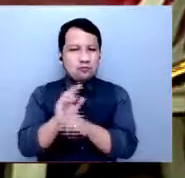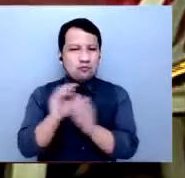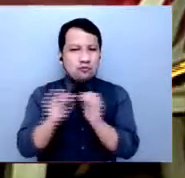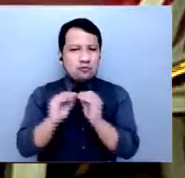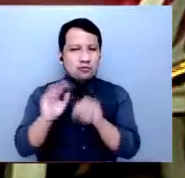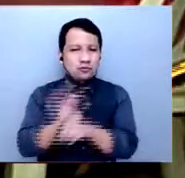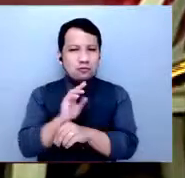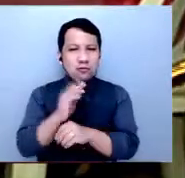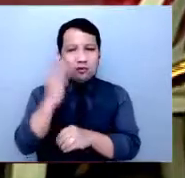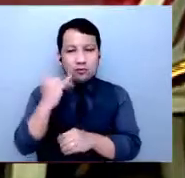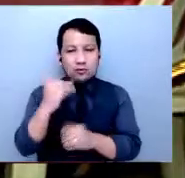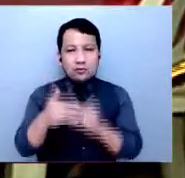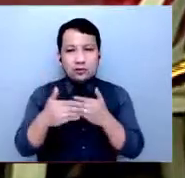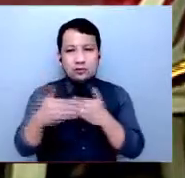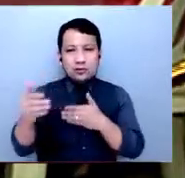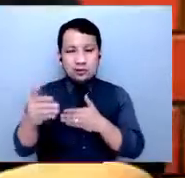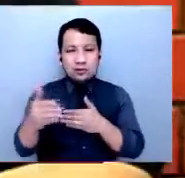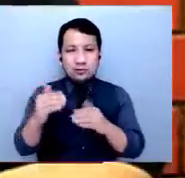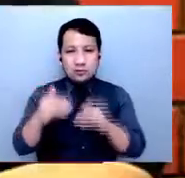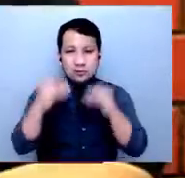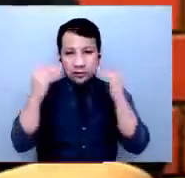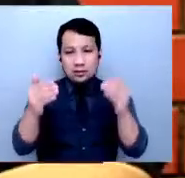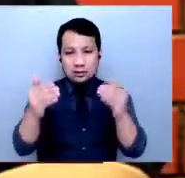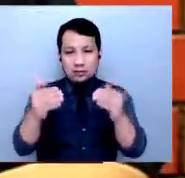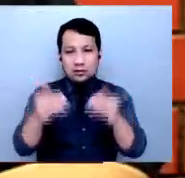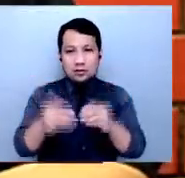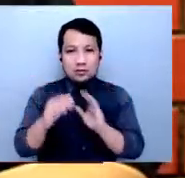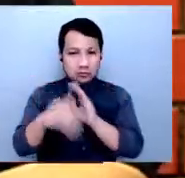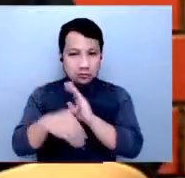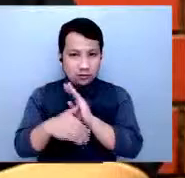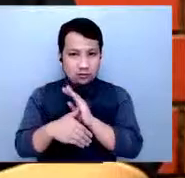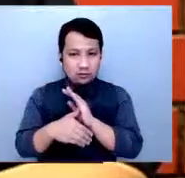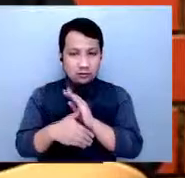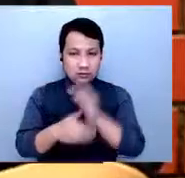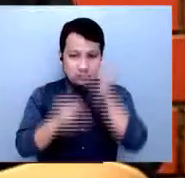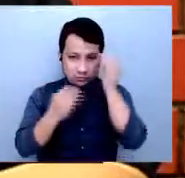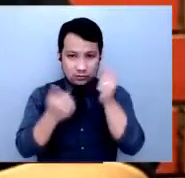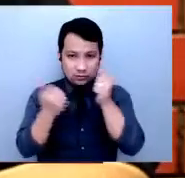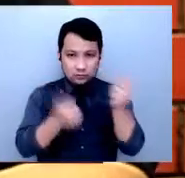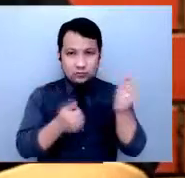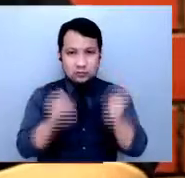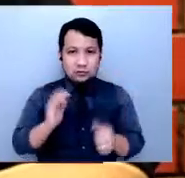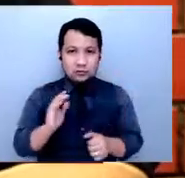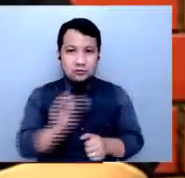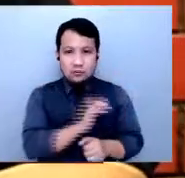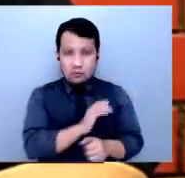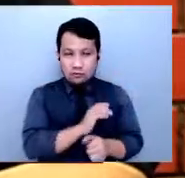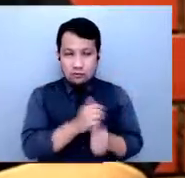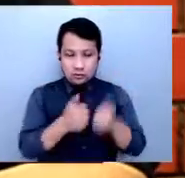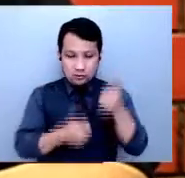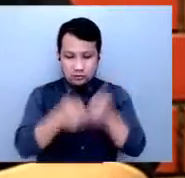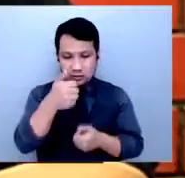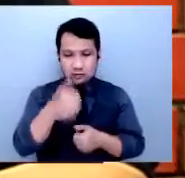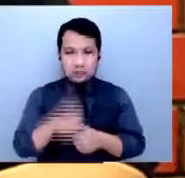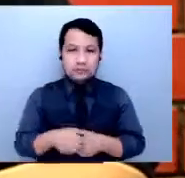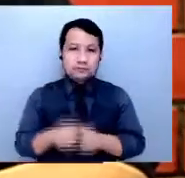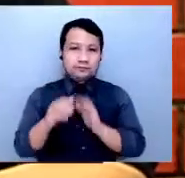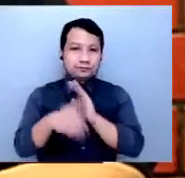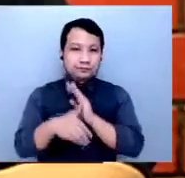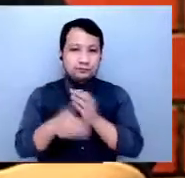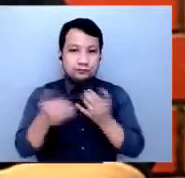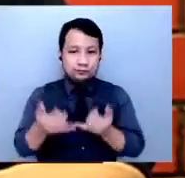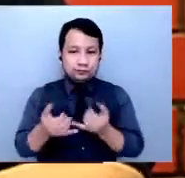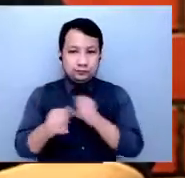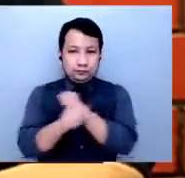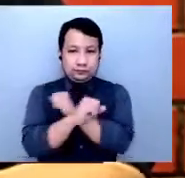Precisely because it's played out at the highest levels. The COMELEC will abide by what Congress passes, but as far as the COMELEC is concerned,